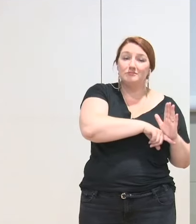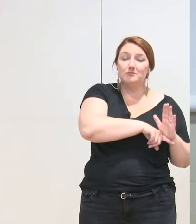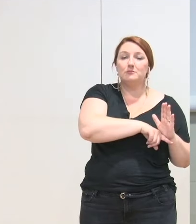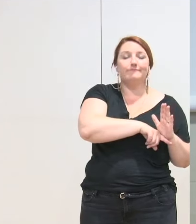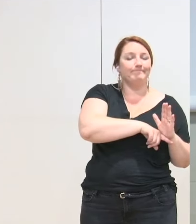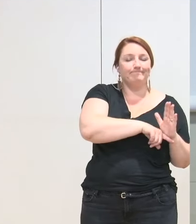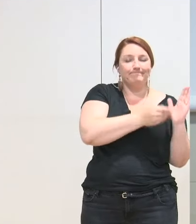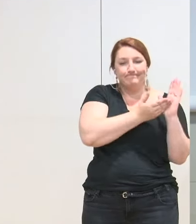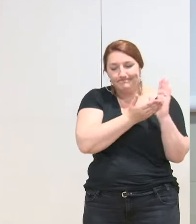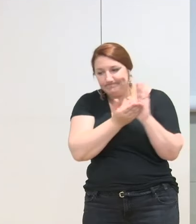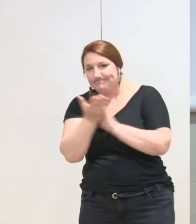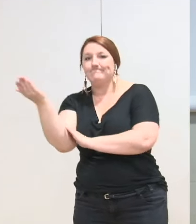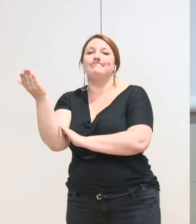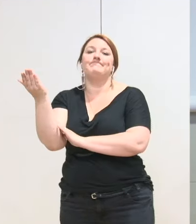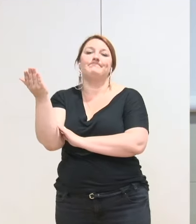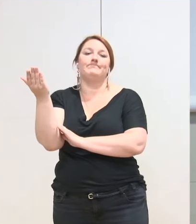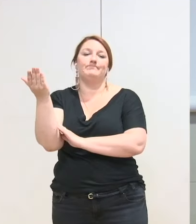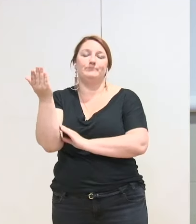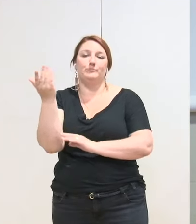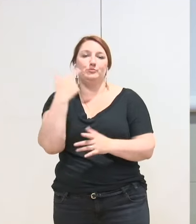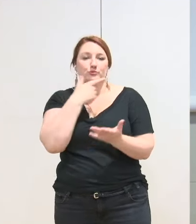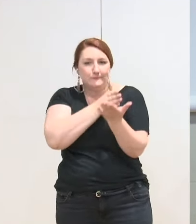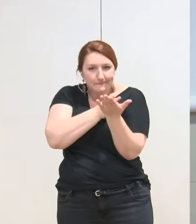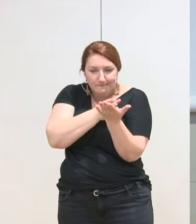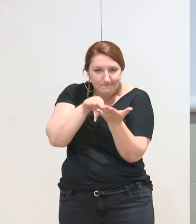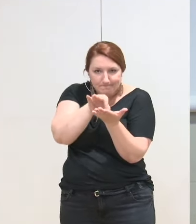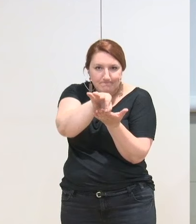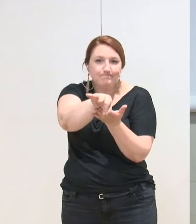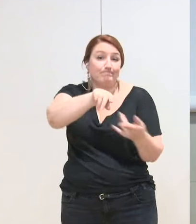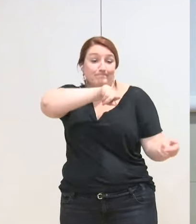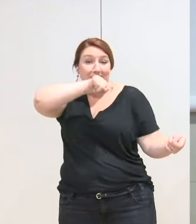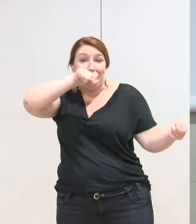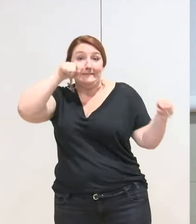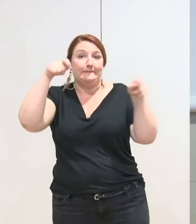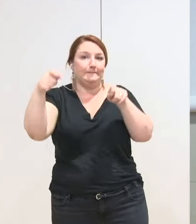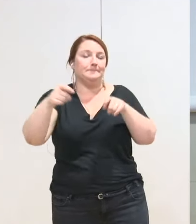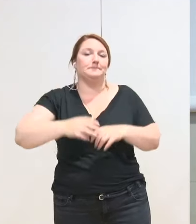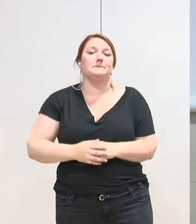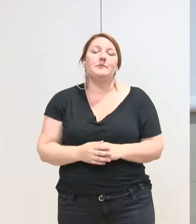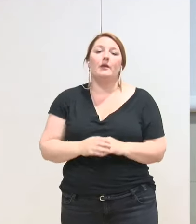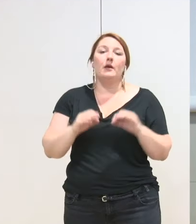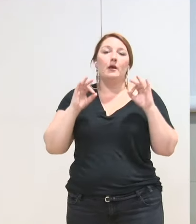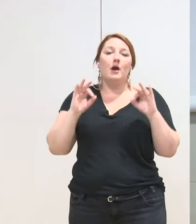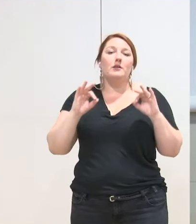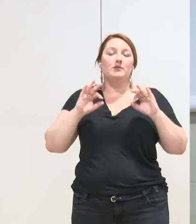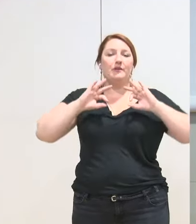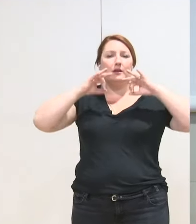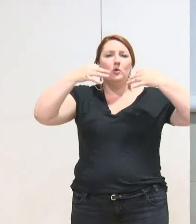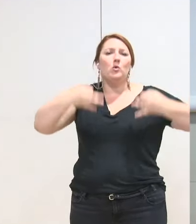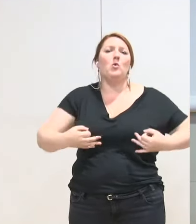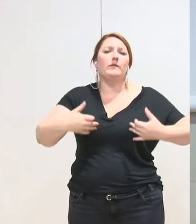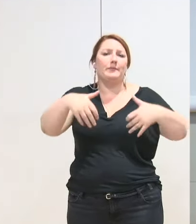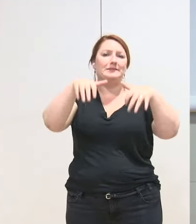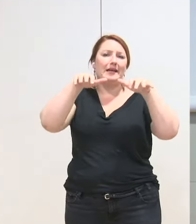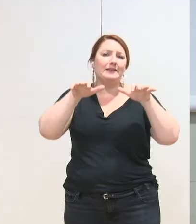réorientations pour commencer en ger le cap en effet ce compte administrative traduit bien la